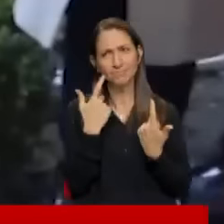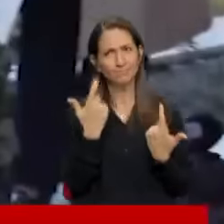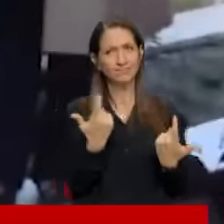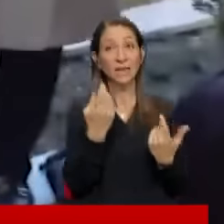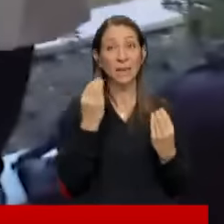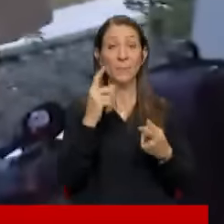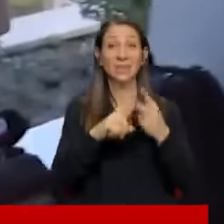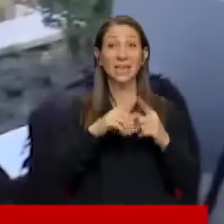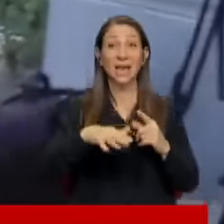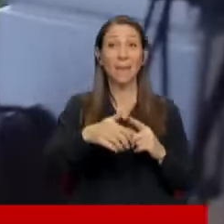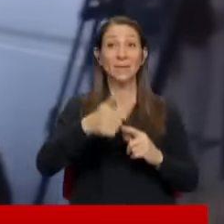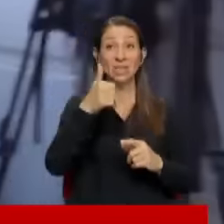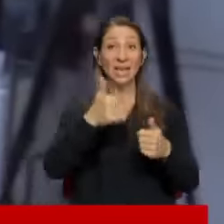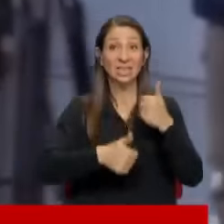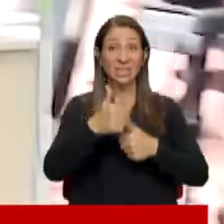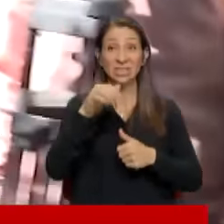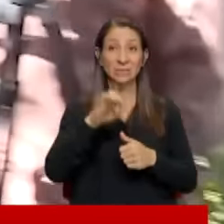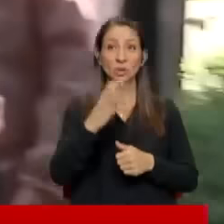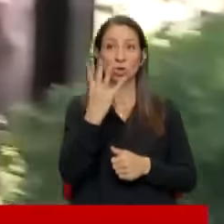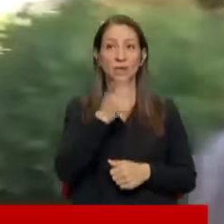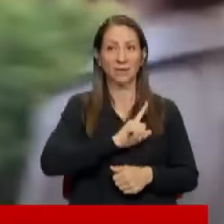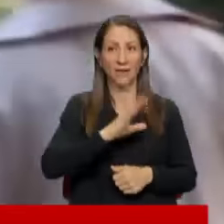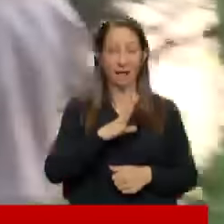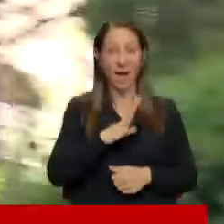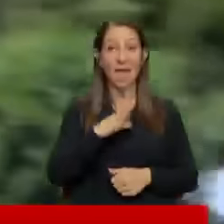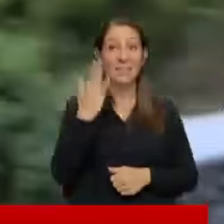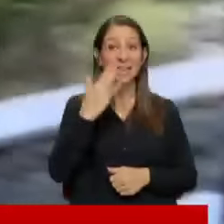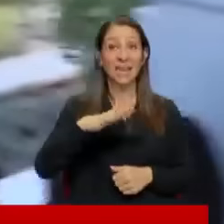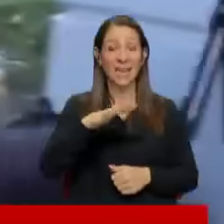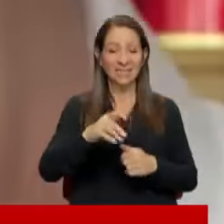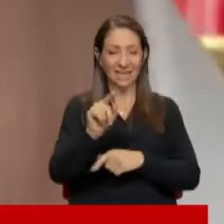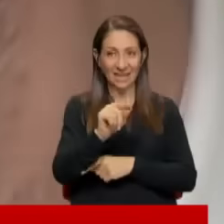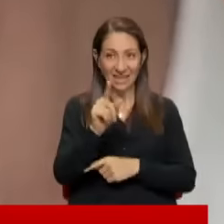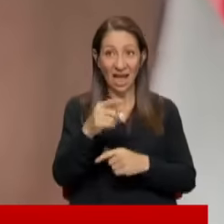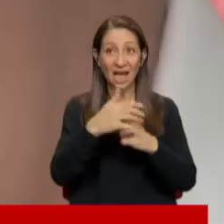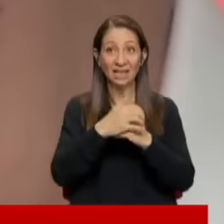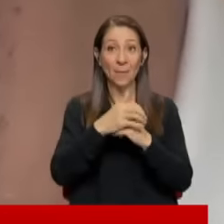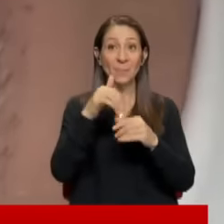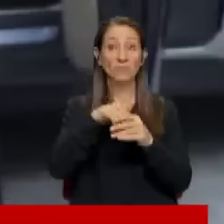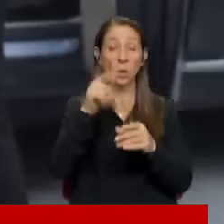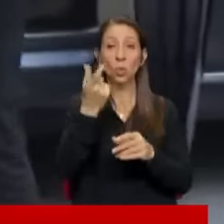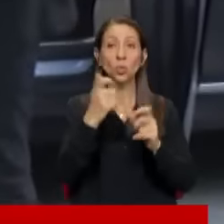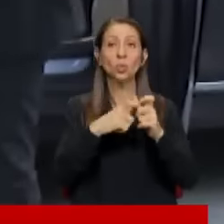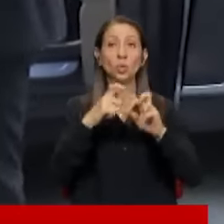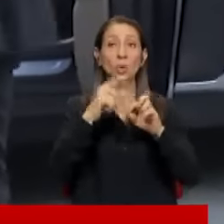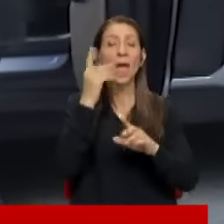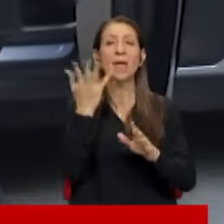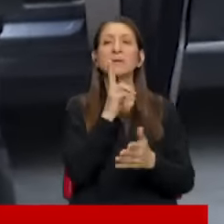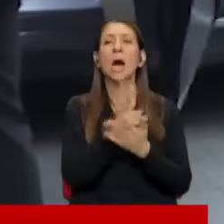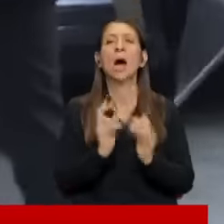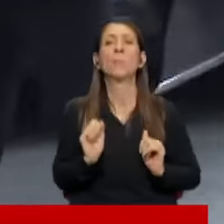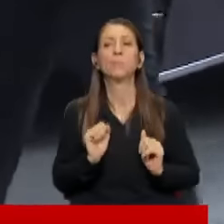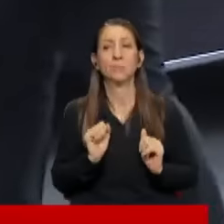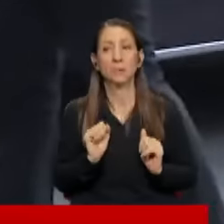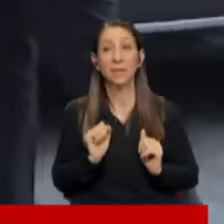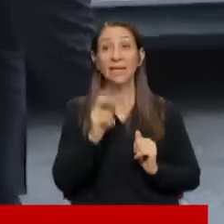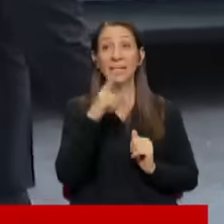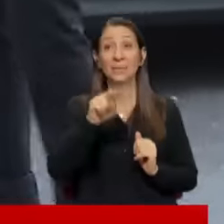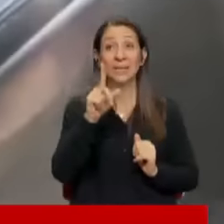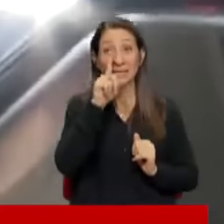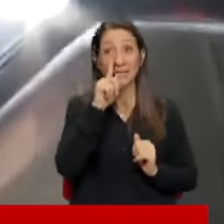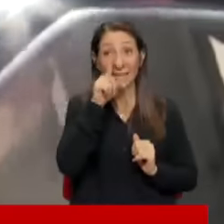İYİ Parti'de genel başkanlık yarışında şimdilik 4 aday var. Eski genel sekreter Antalya Milletvekili Uğur Poyraz henüz kararını vermedi.